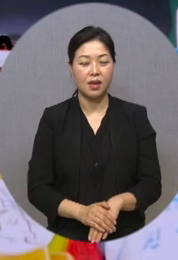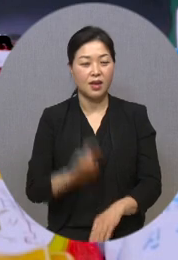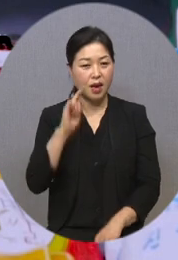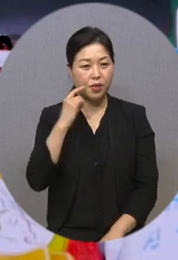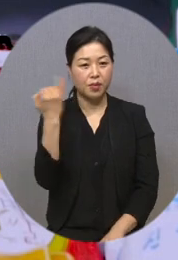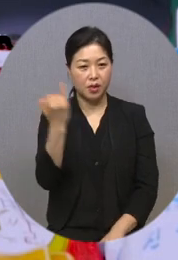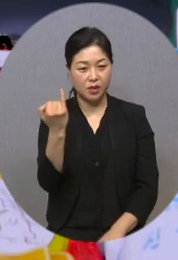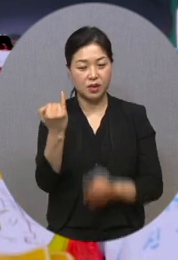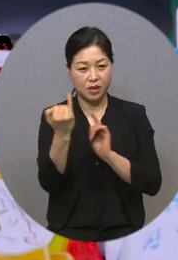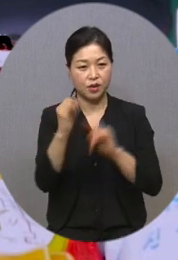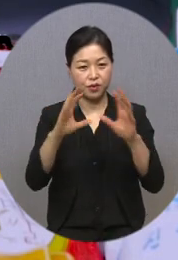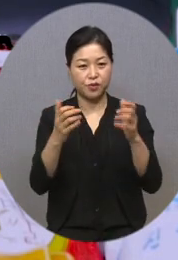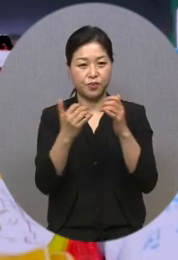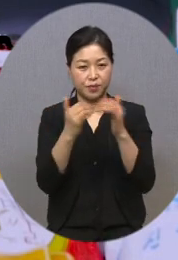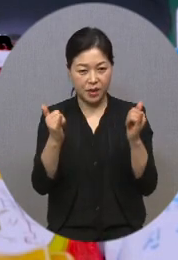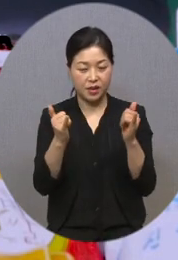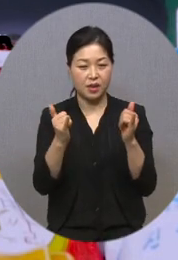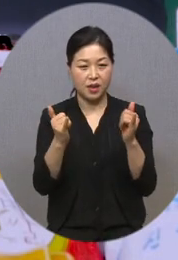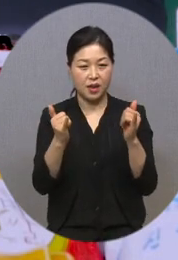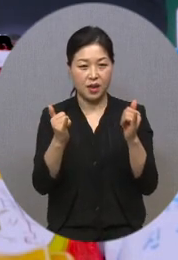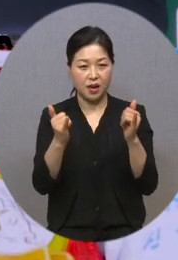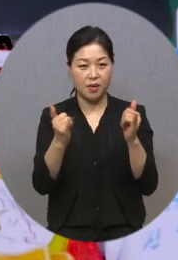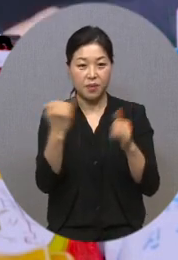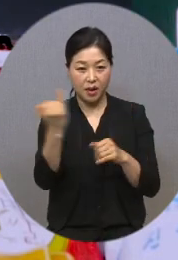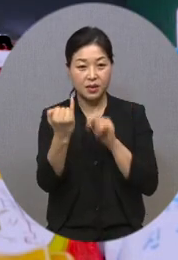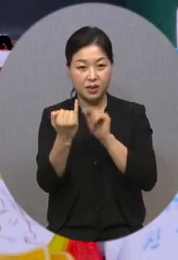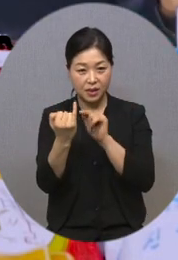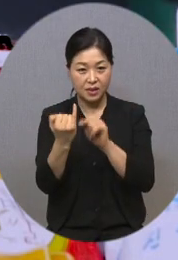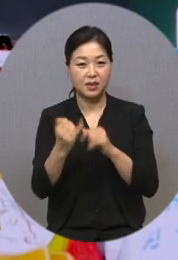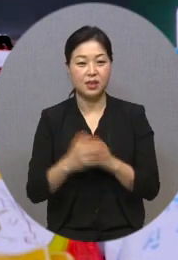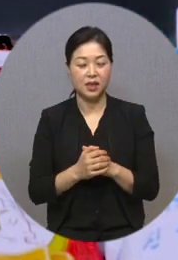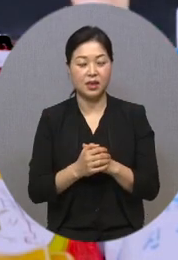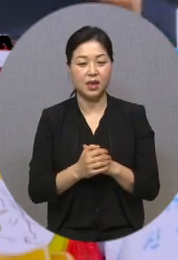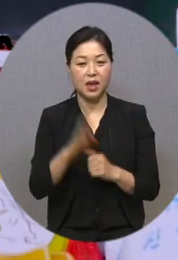우리 예쁜 며느리 국민 며느리 박예리 씨와 그리고 저